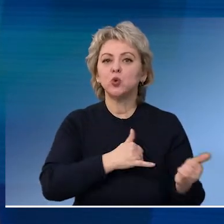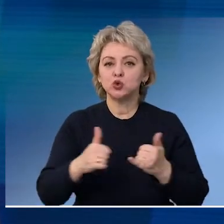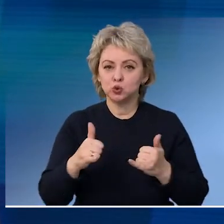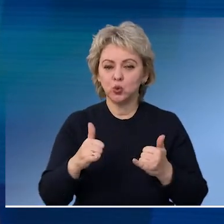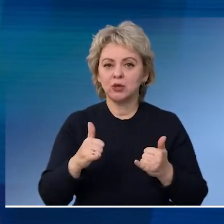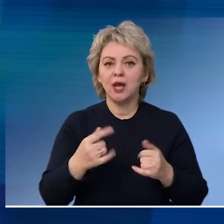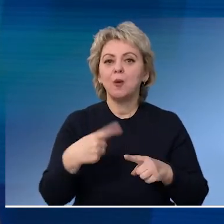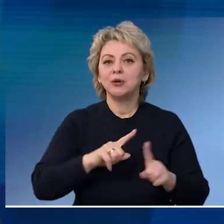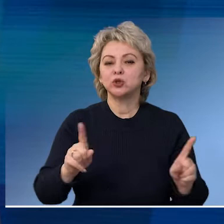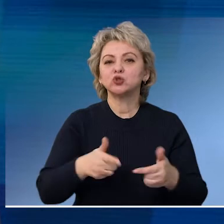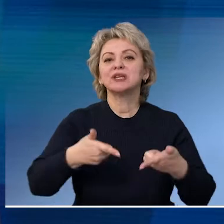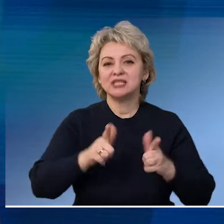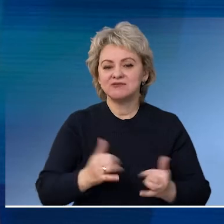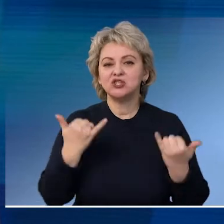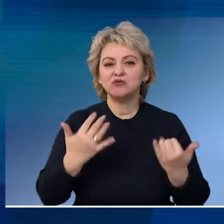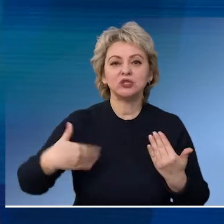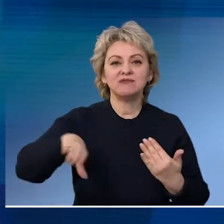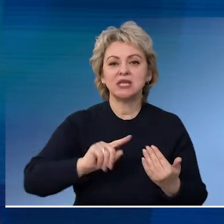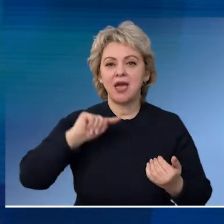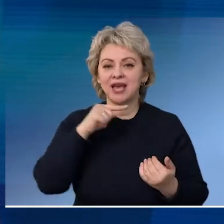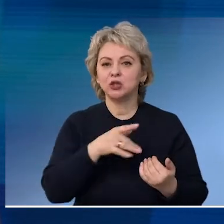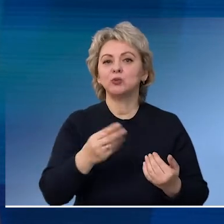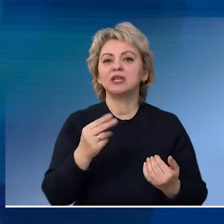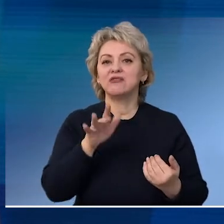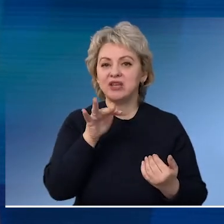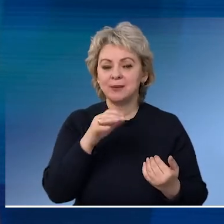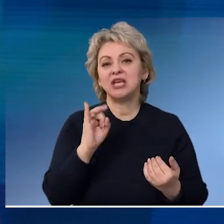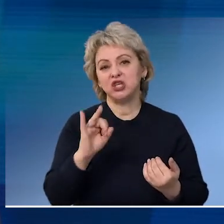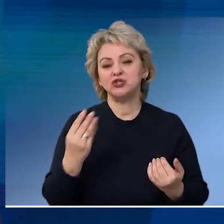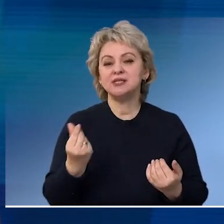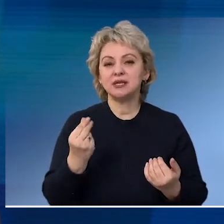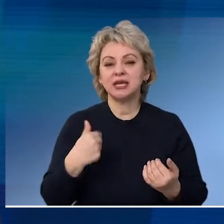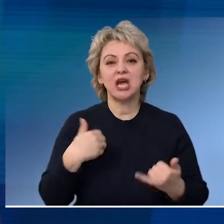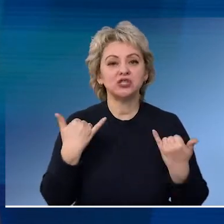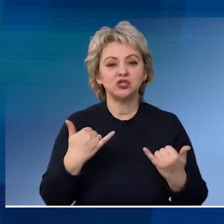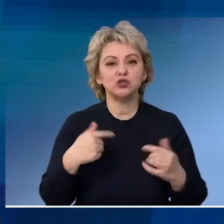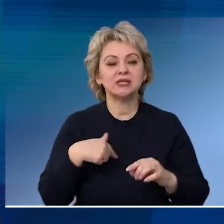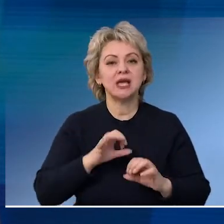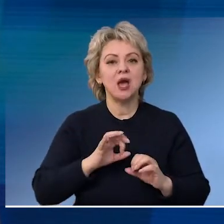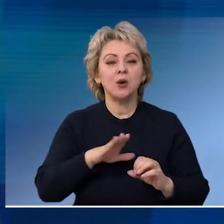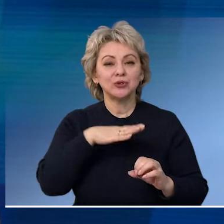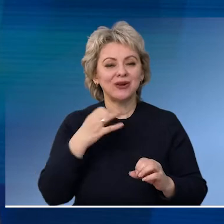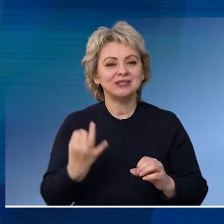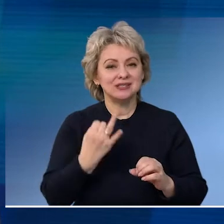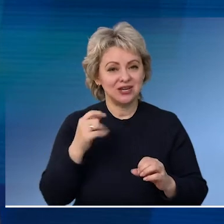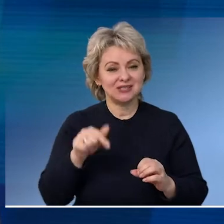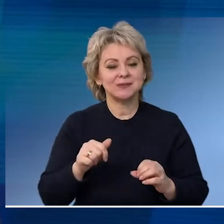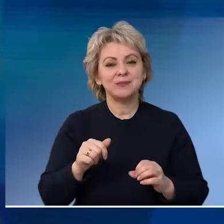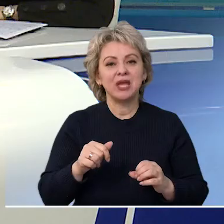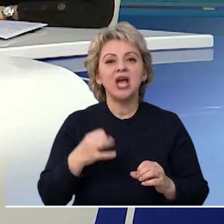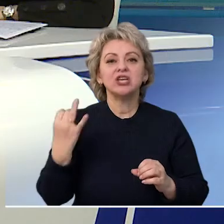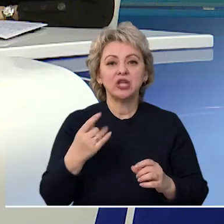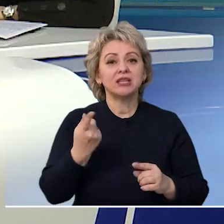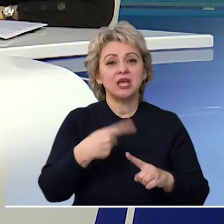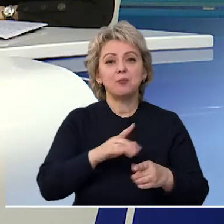этих услуг, потому что действительно сегодня все экономят и время, и деньги. Ну, сейчас вы внесли немного интриги. Да,